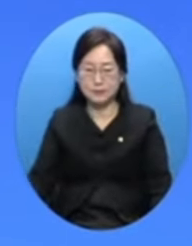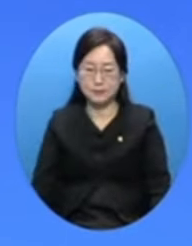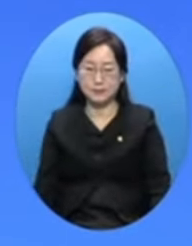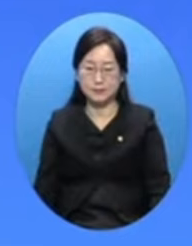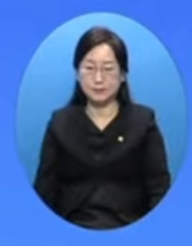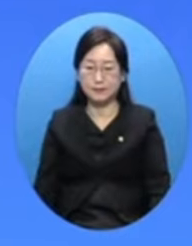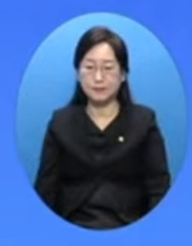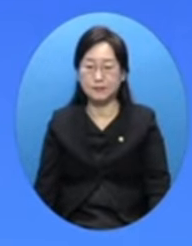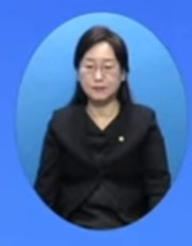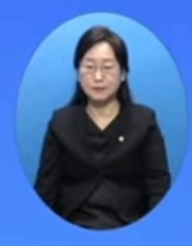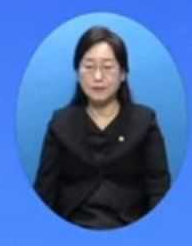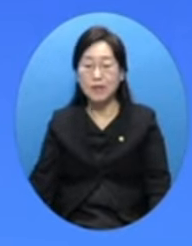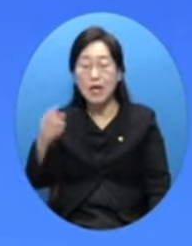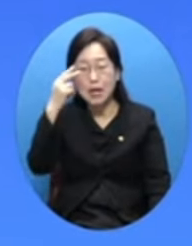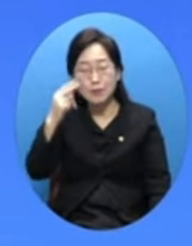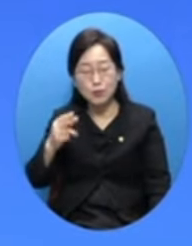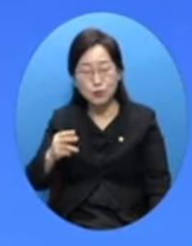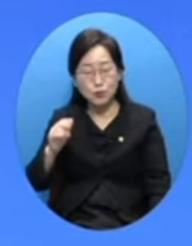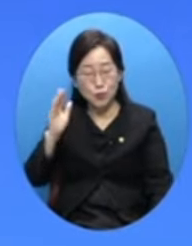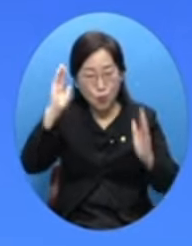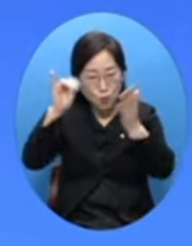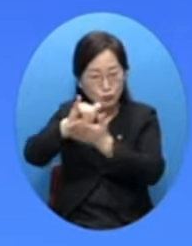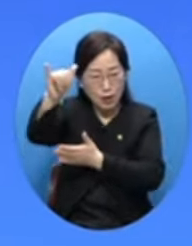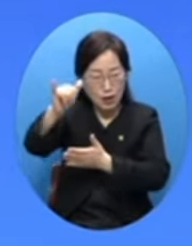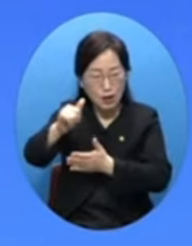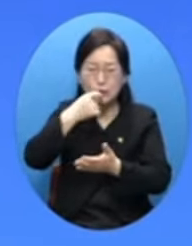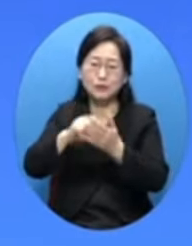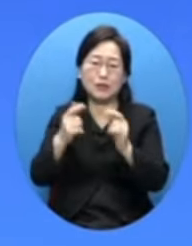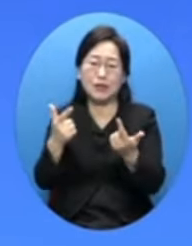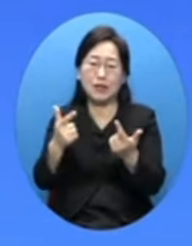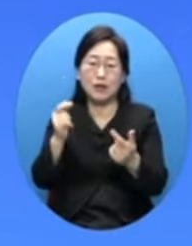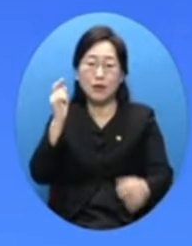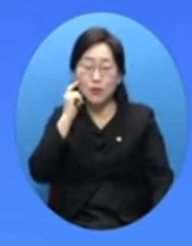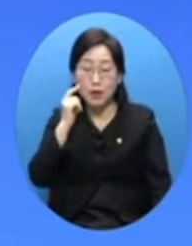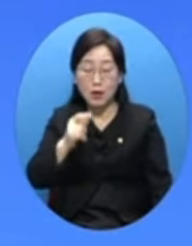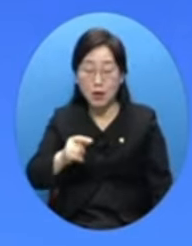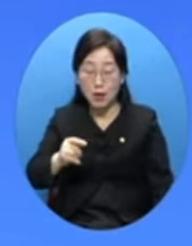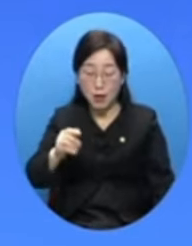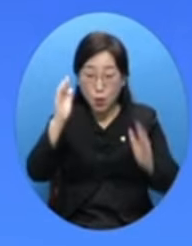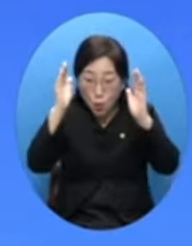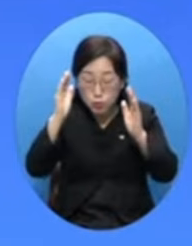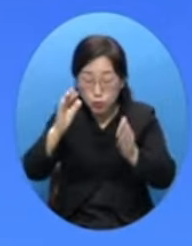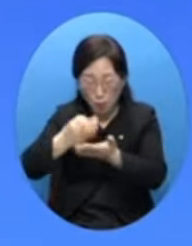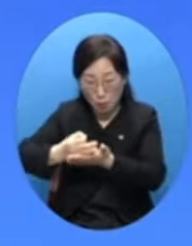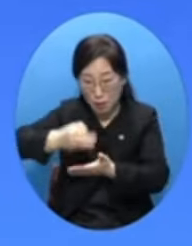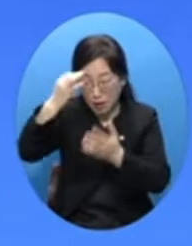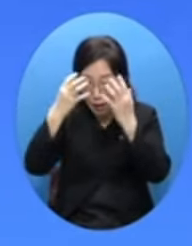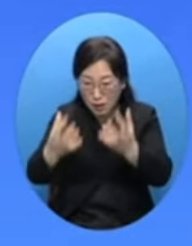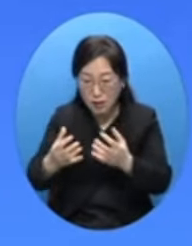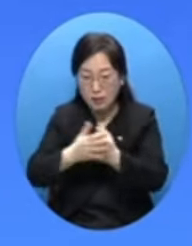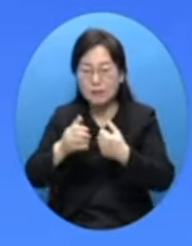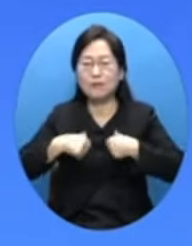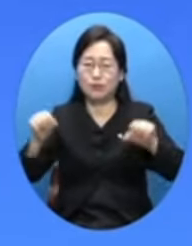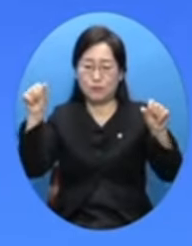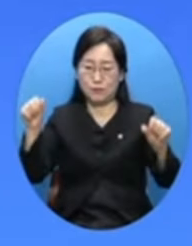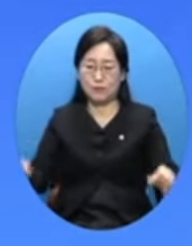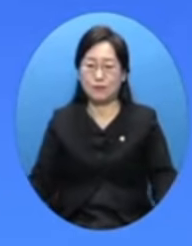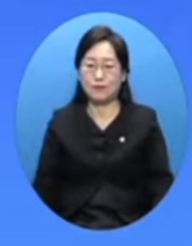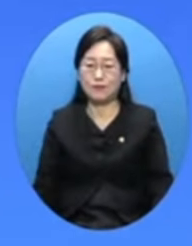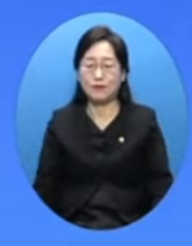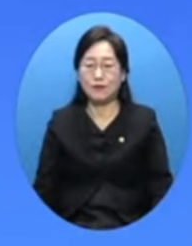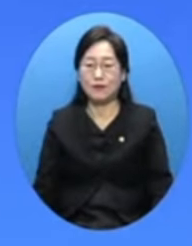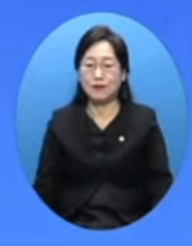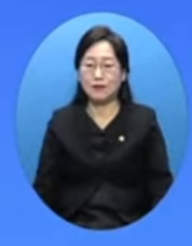있었습니다 미국 유학을 선택했지만 그것도 쉽지 않았던 것은 너무나 유학 경비가 많이 드니까 그것도 포기해야 됐습니다